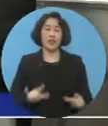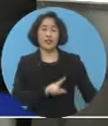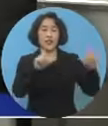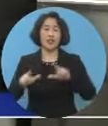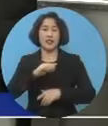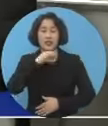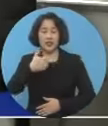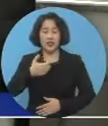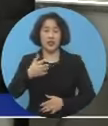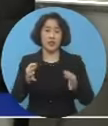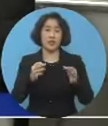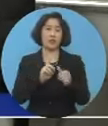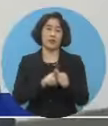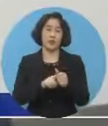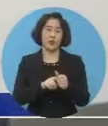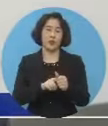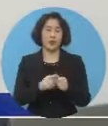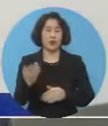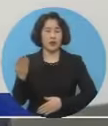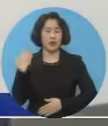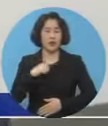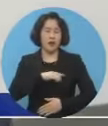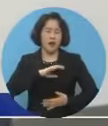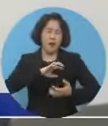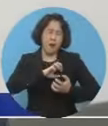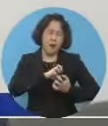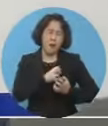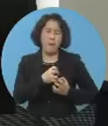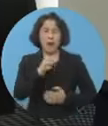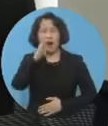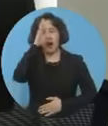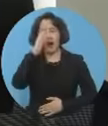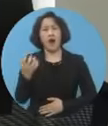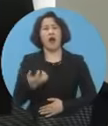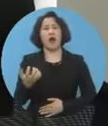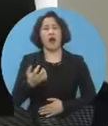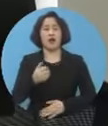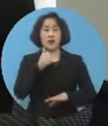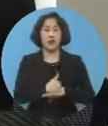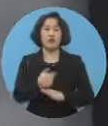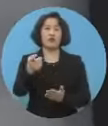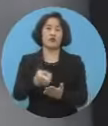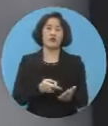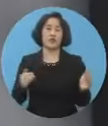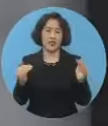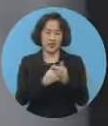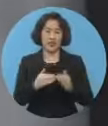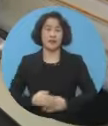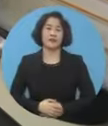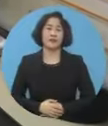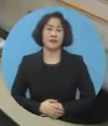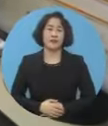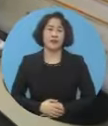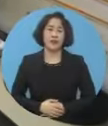목 보혜사는 59 쌀 김모씨는 얼마 전 가슴을 쥐어짜는 듯한 통증이 찾아와 결국 수술을 받았습니다